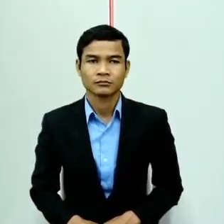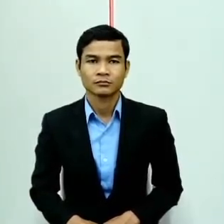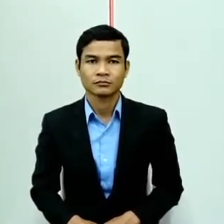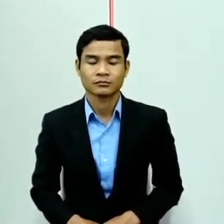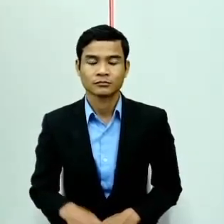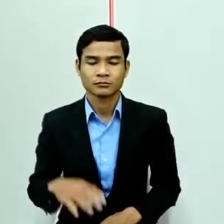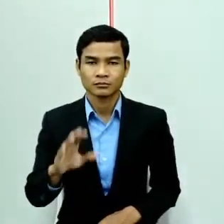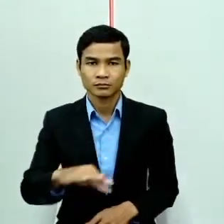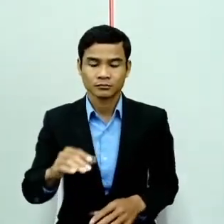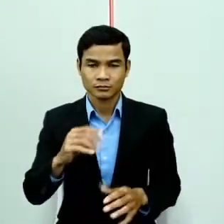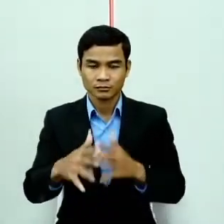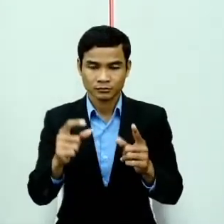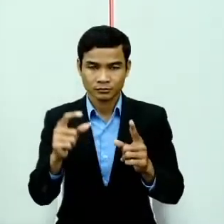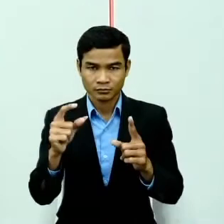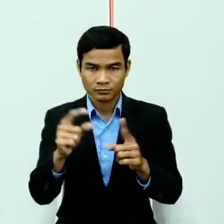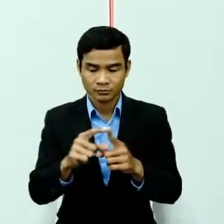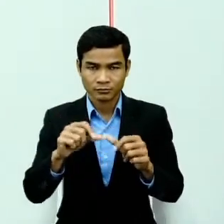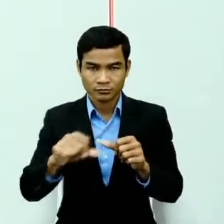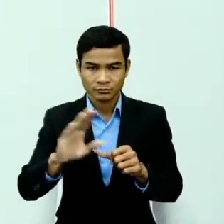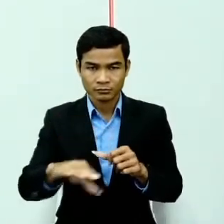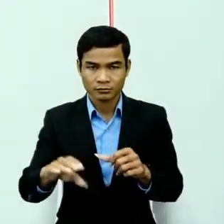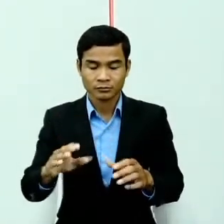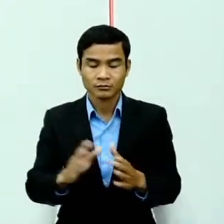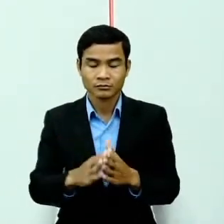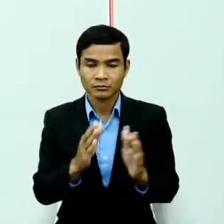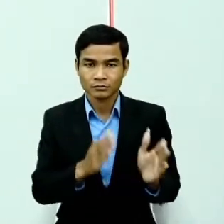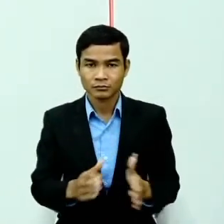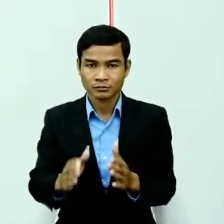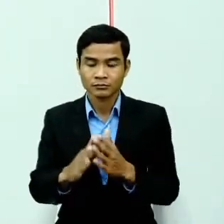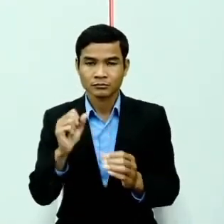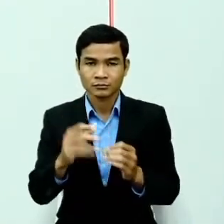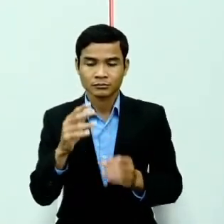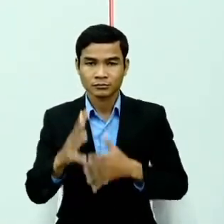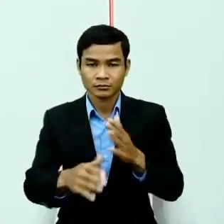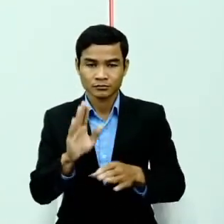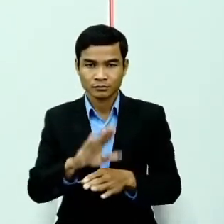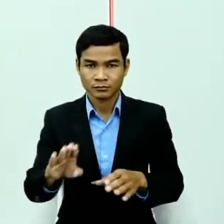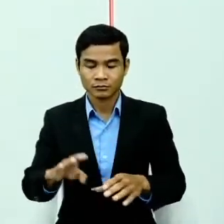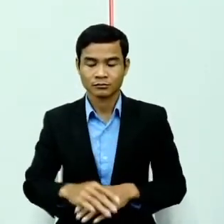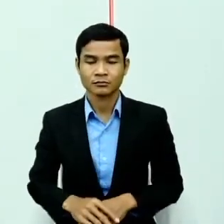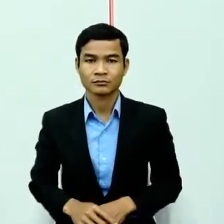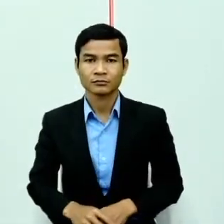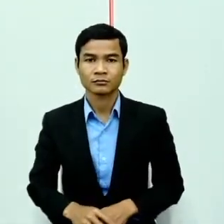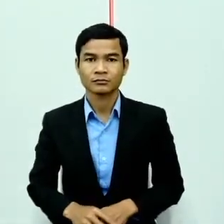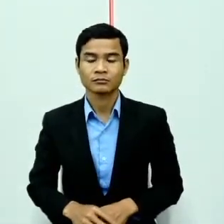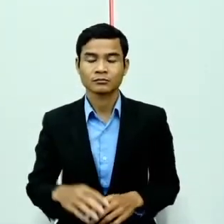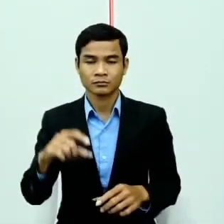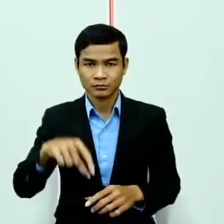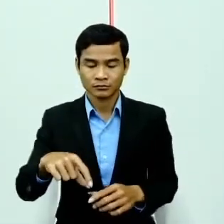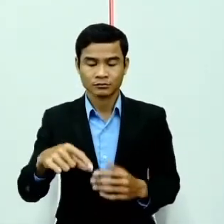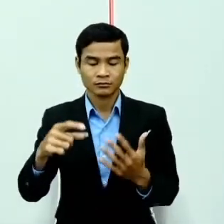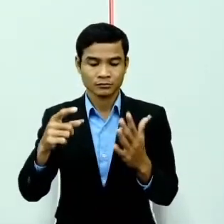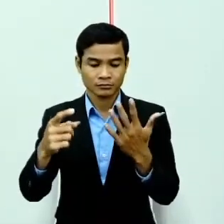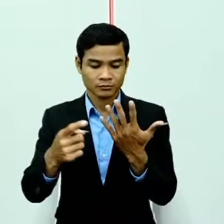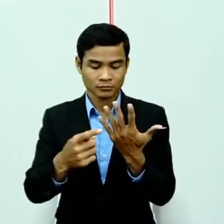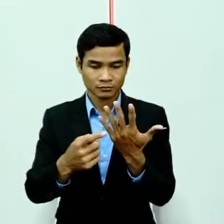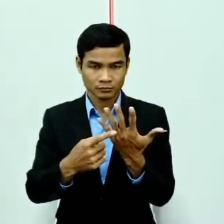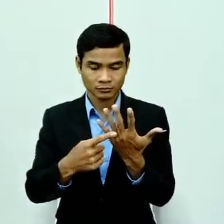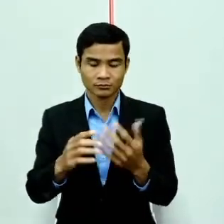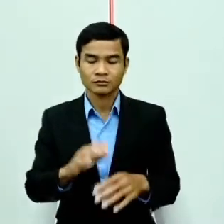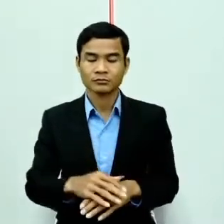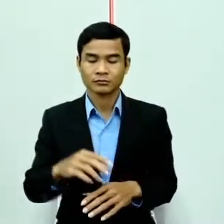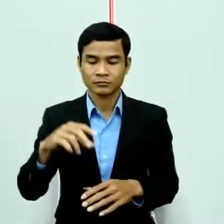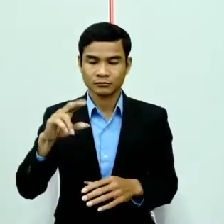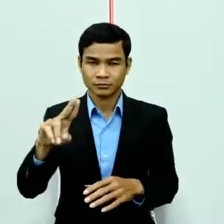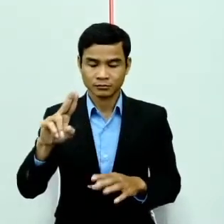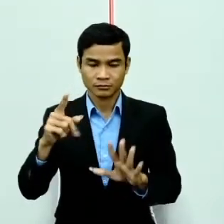cha con tìm khuôn ăn bằng to tìm chấp đam ăn chấp đam co ấu cầu